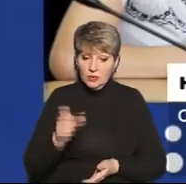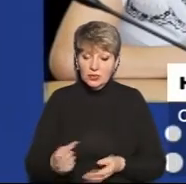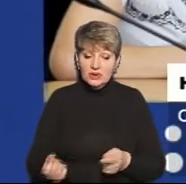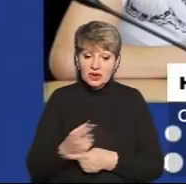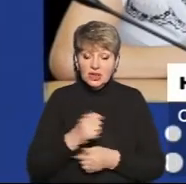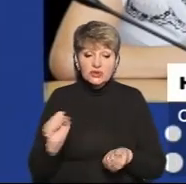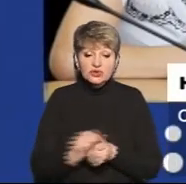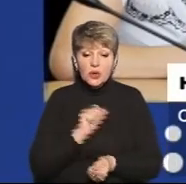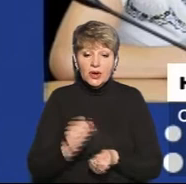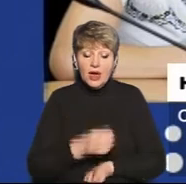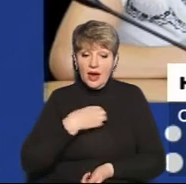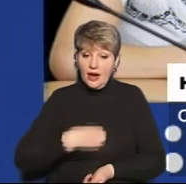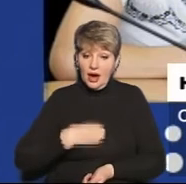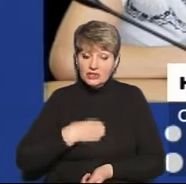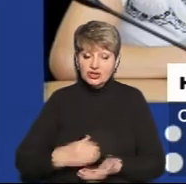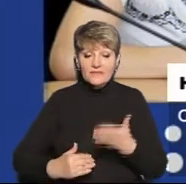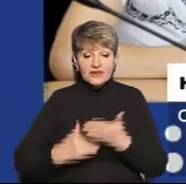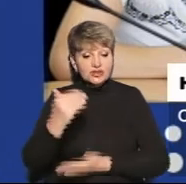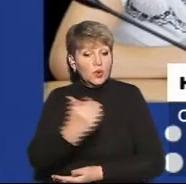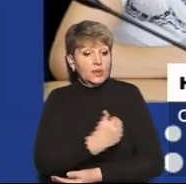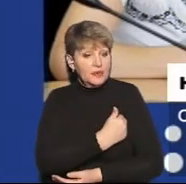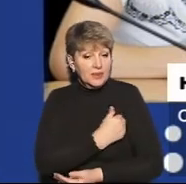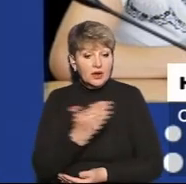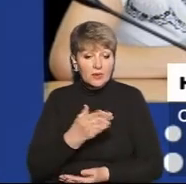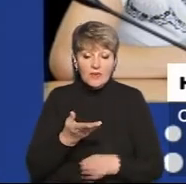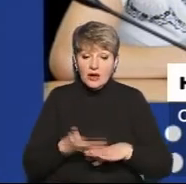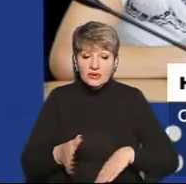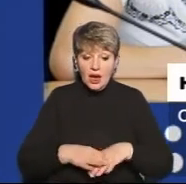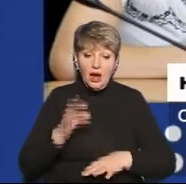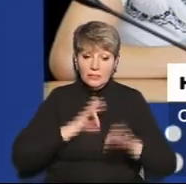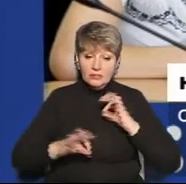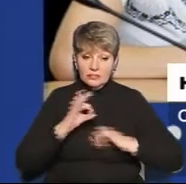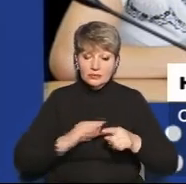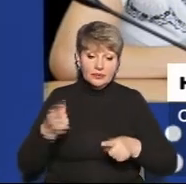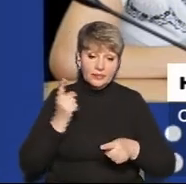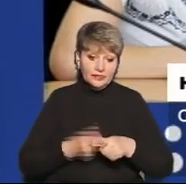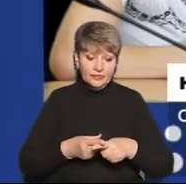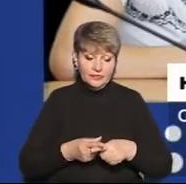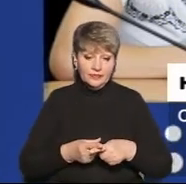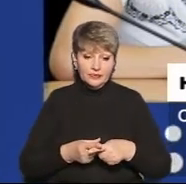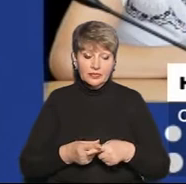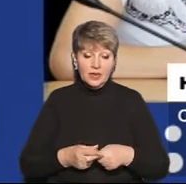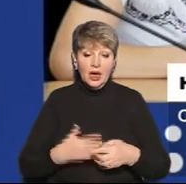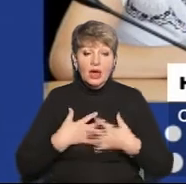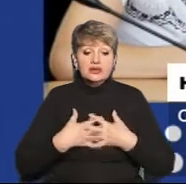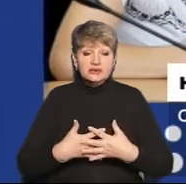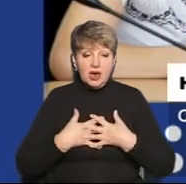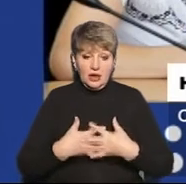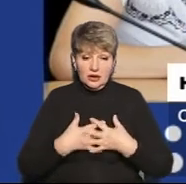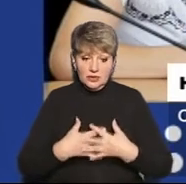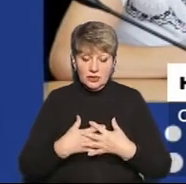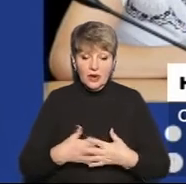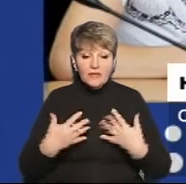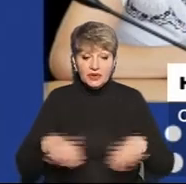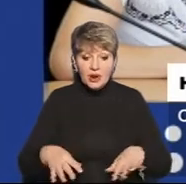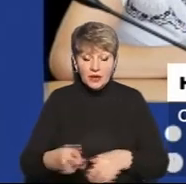з'являється сухий кашель, висока температура, яка важко збивається анальгетиками, задишка, втрата